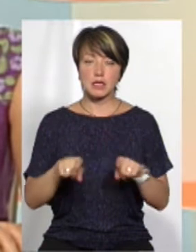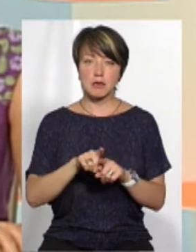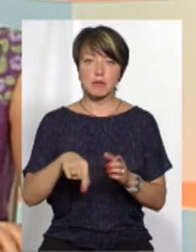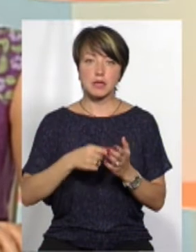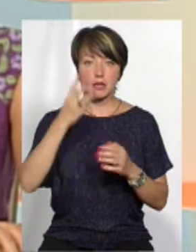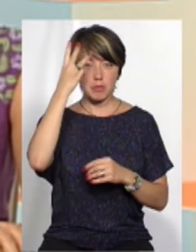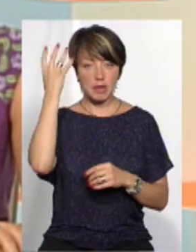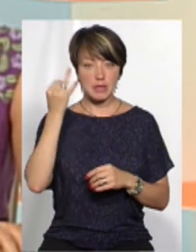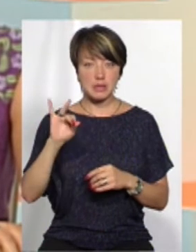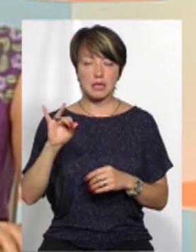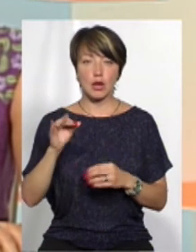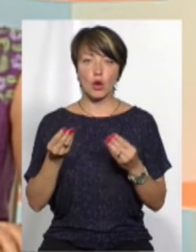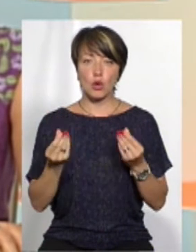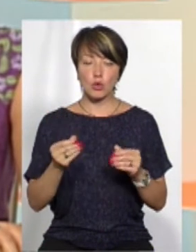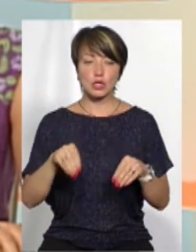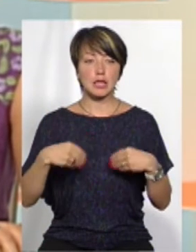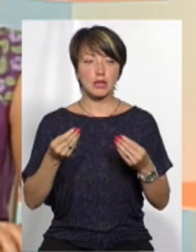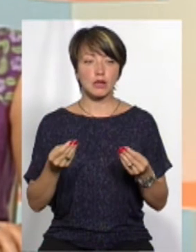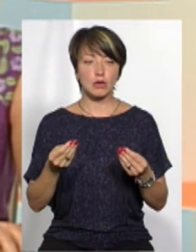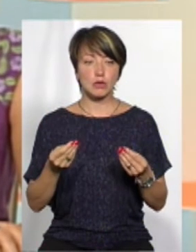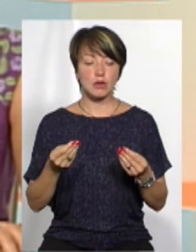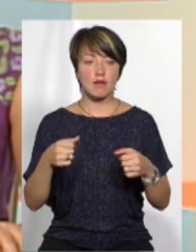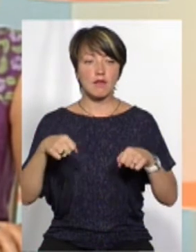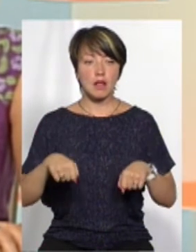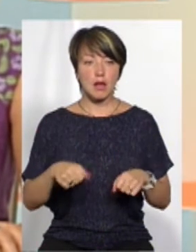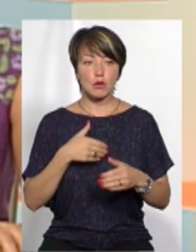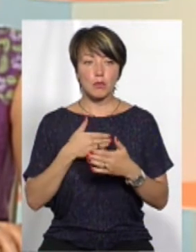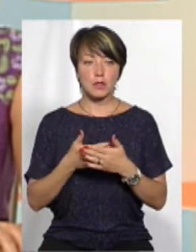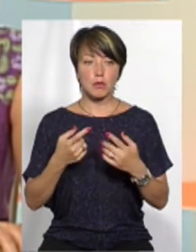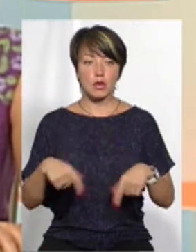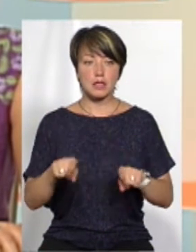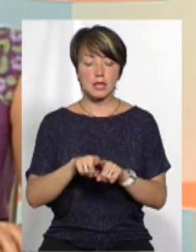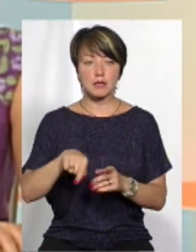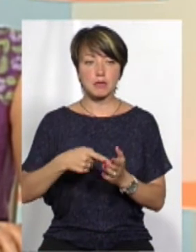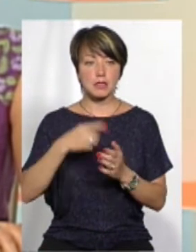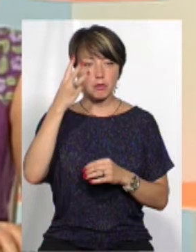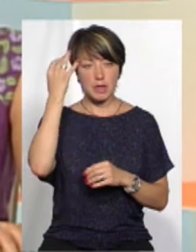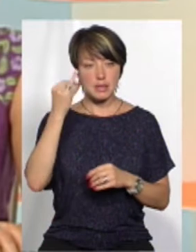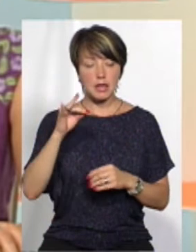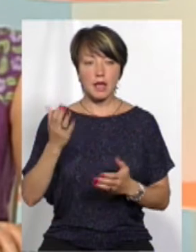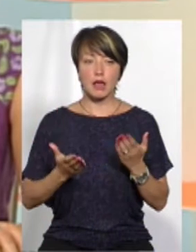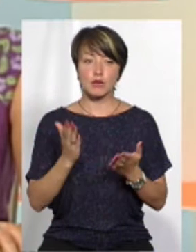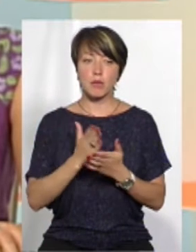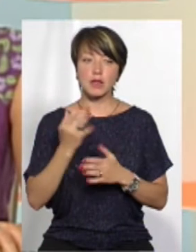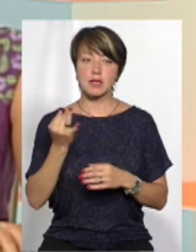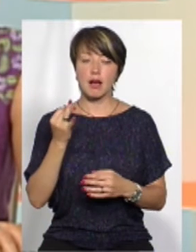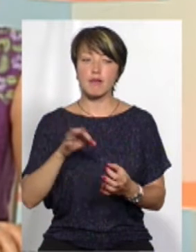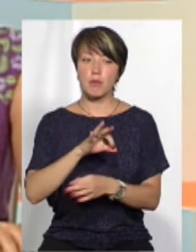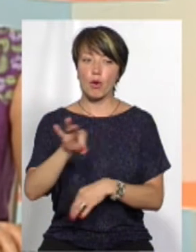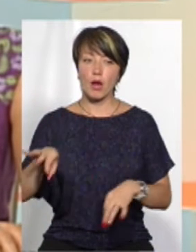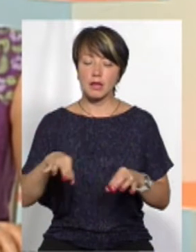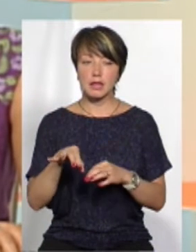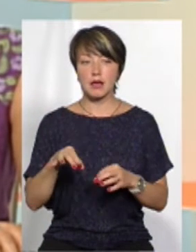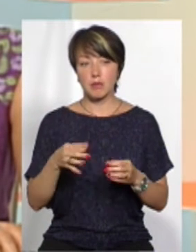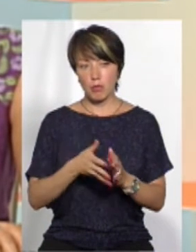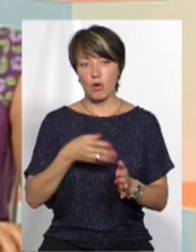міста Хмельницький, гроші надаються владою громадським організаціям з міста Хмельницький, якщо мають цікаві проекти.